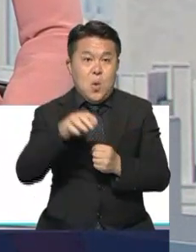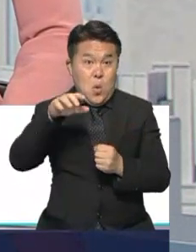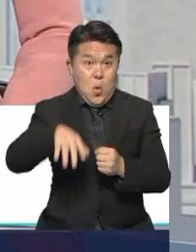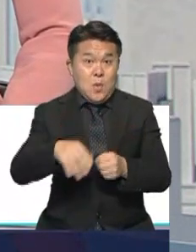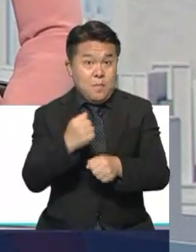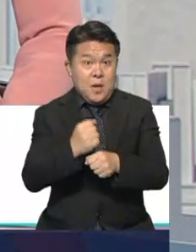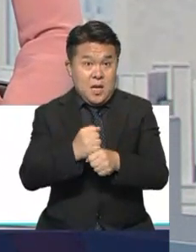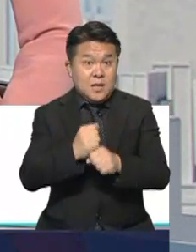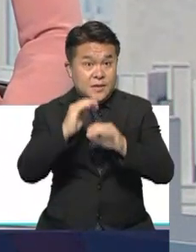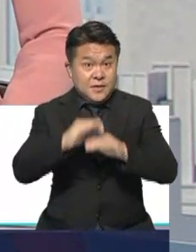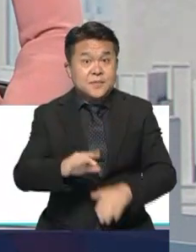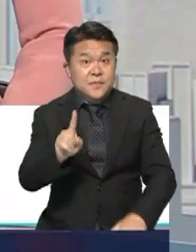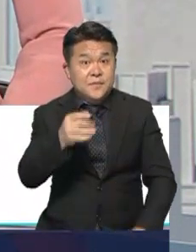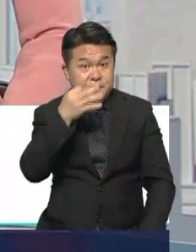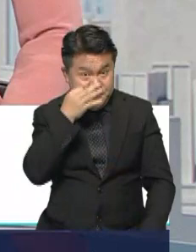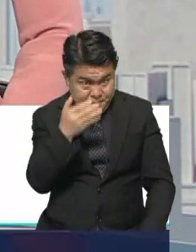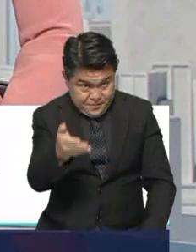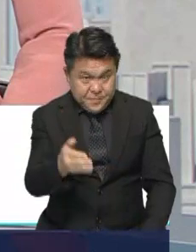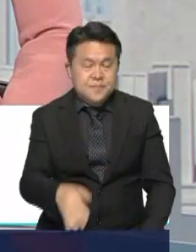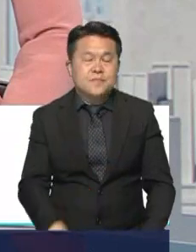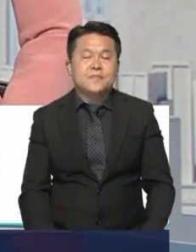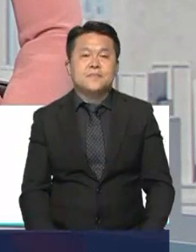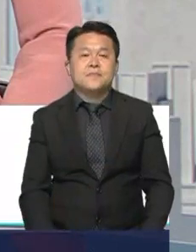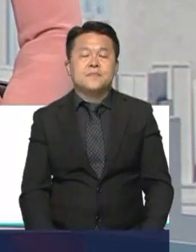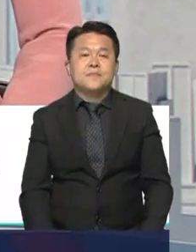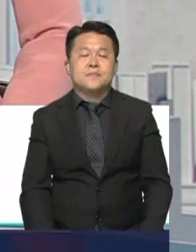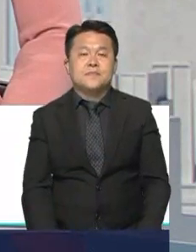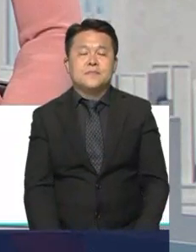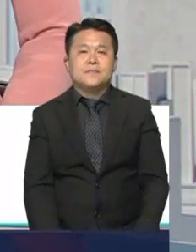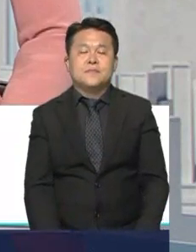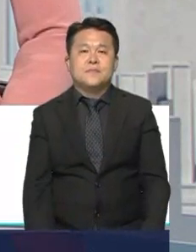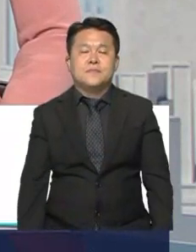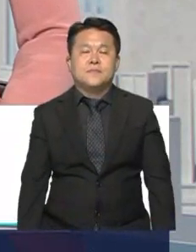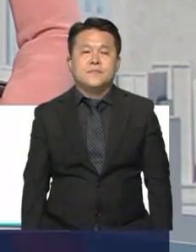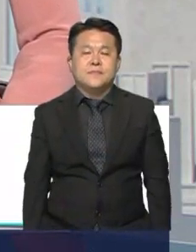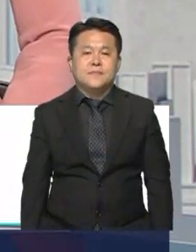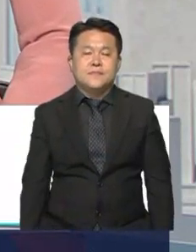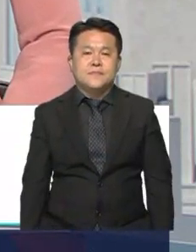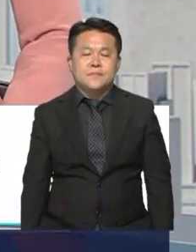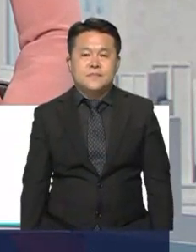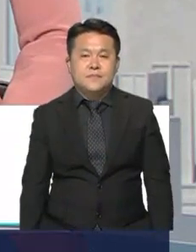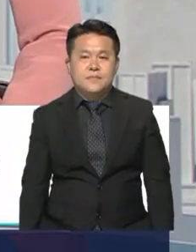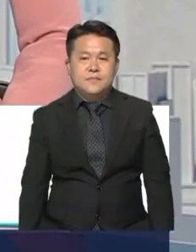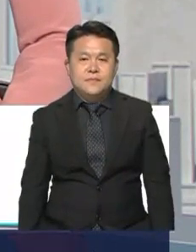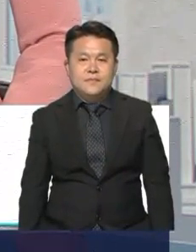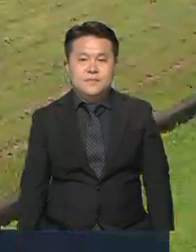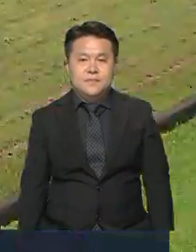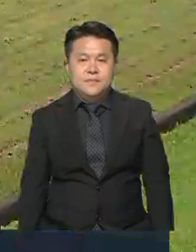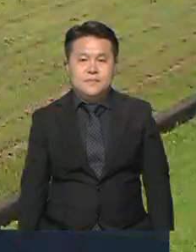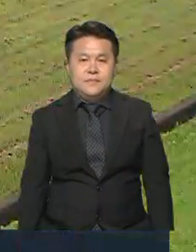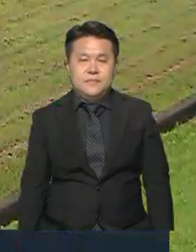수소 충전 인프라가 구축된다는 소식을 중심으로 전해드리겠습니다. 유영수 기자입니다.